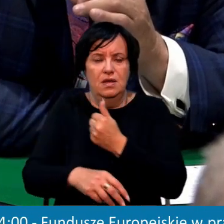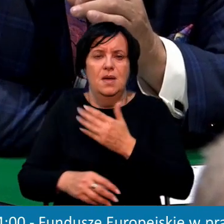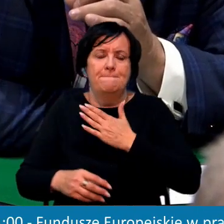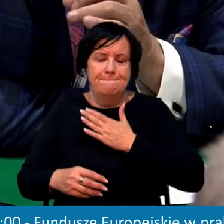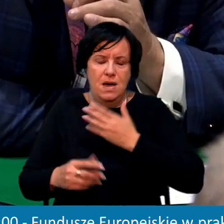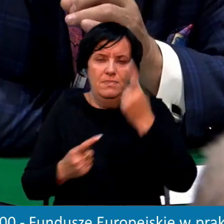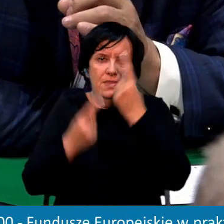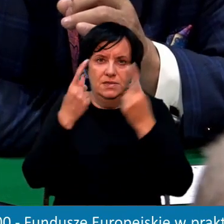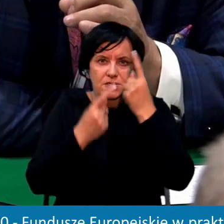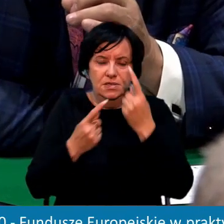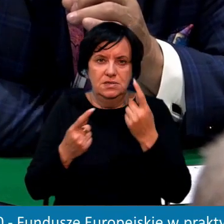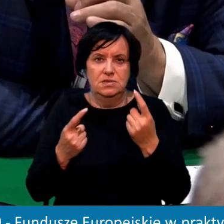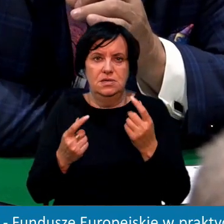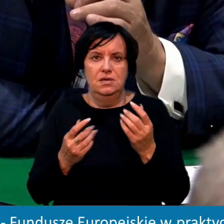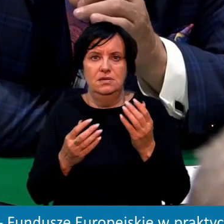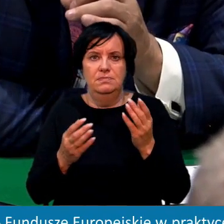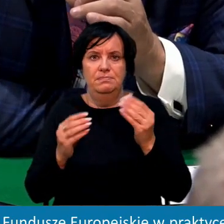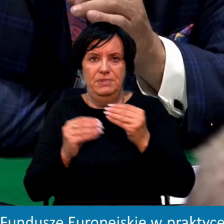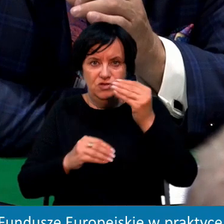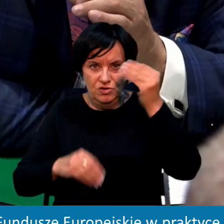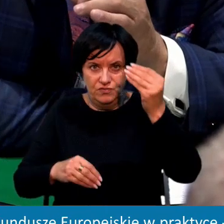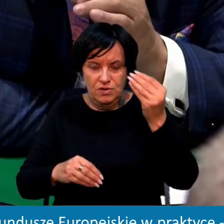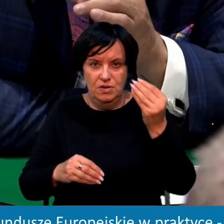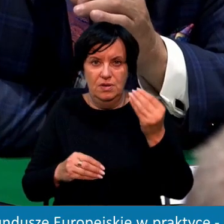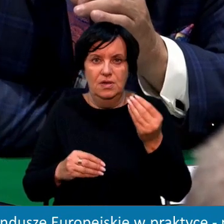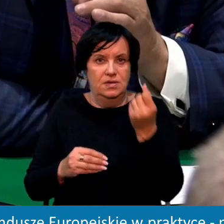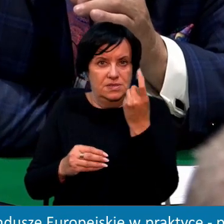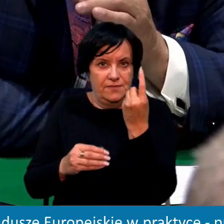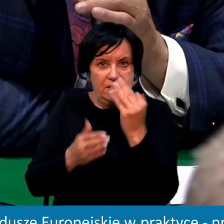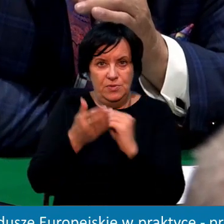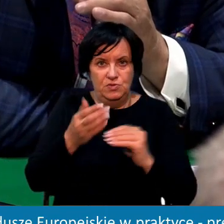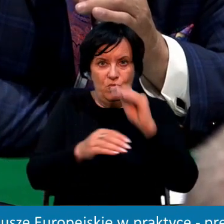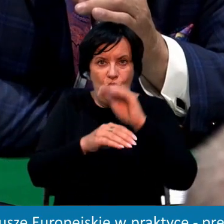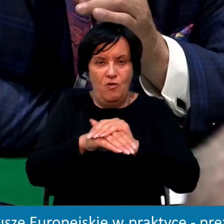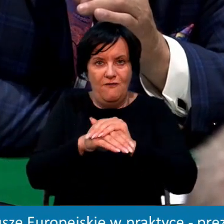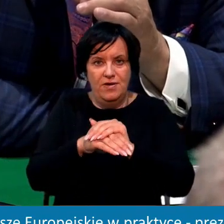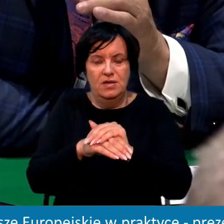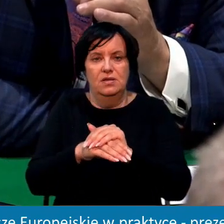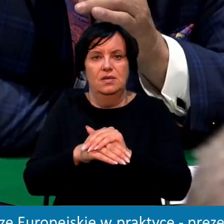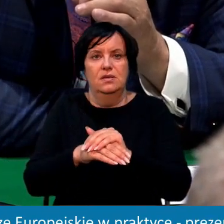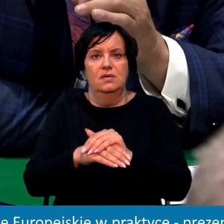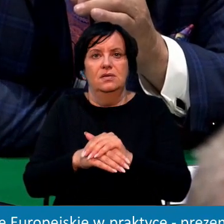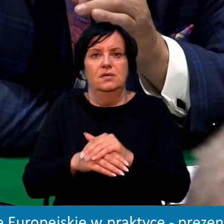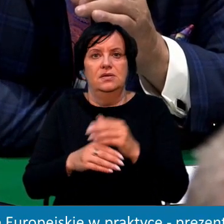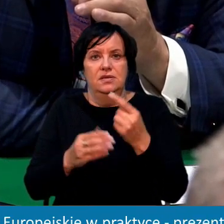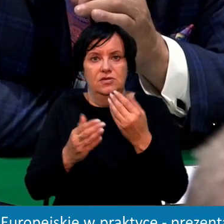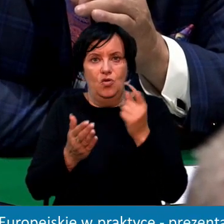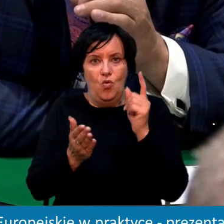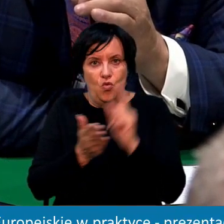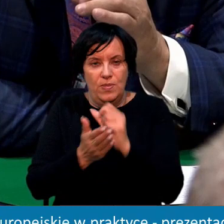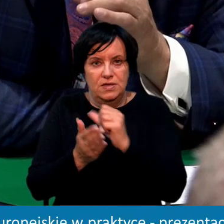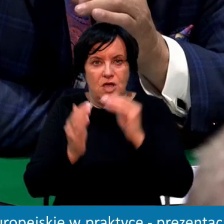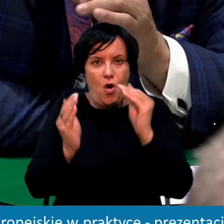co w tej chwili, za chwilę podpiszemy tę umowę, ona idzie w kierunku obniżenia kosztów